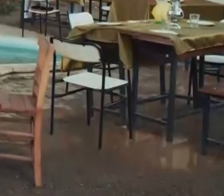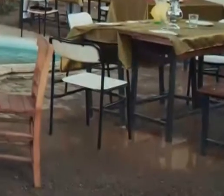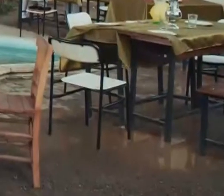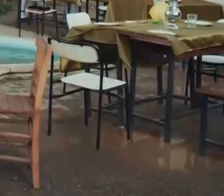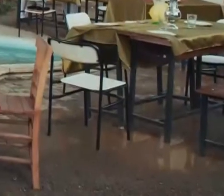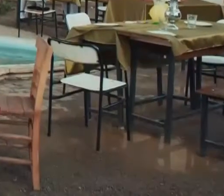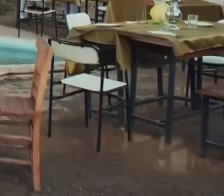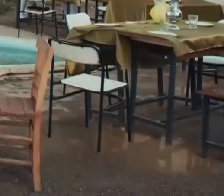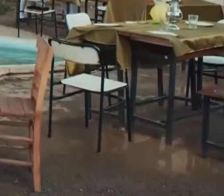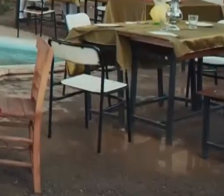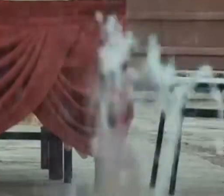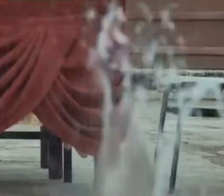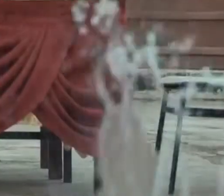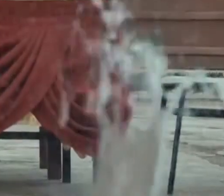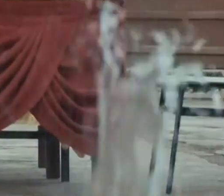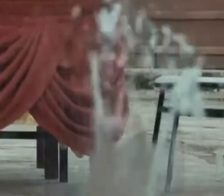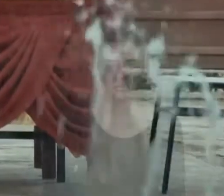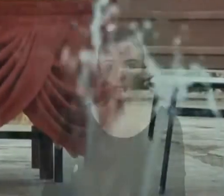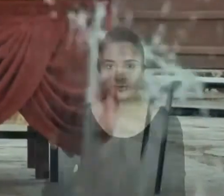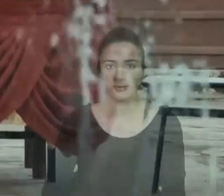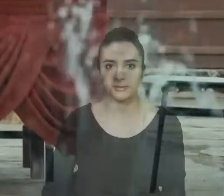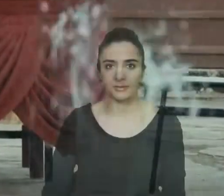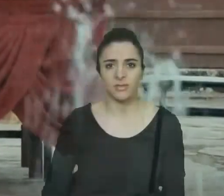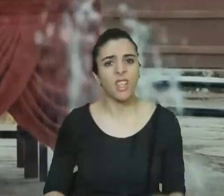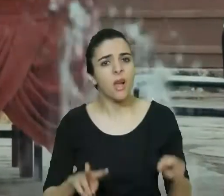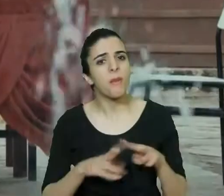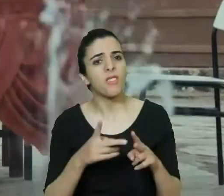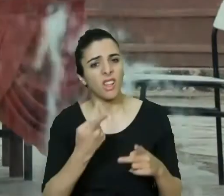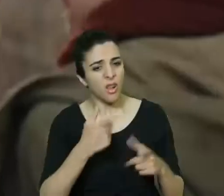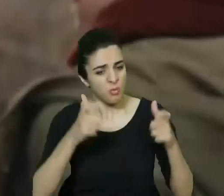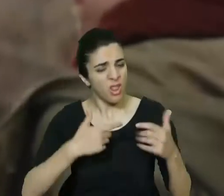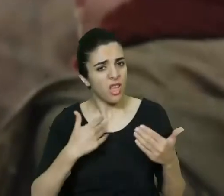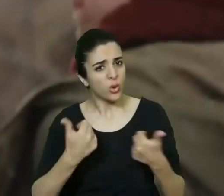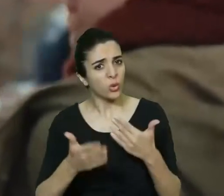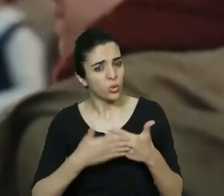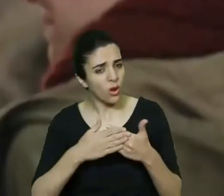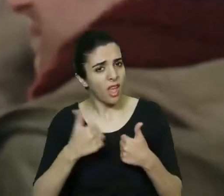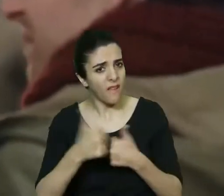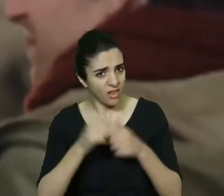Merve nikah masasını düzenliyor. Kız Merve, biz de burada evlensek ya.